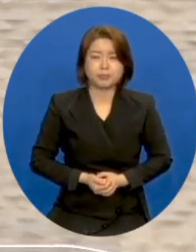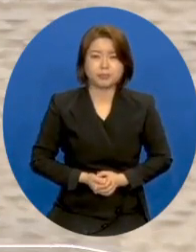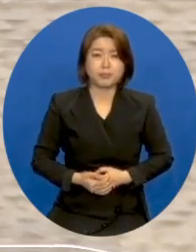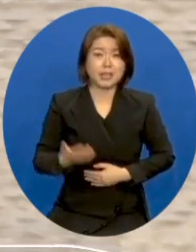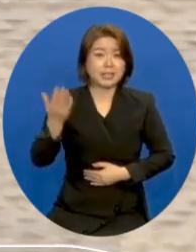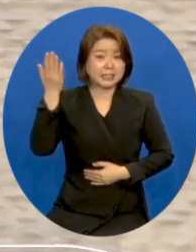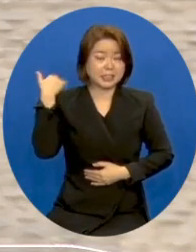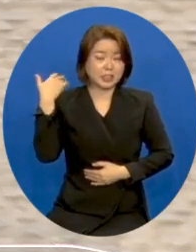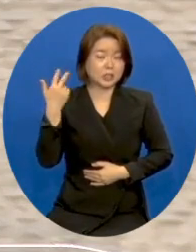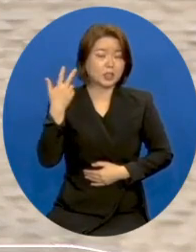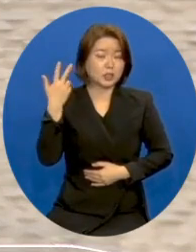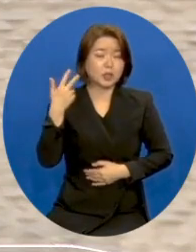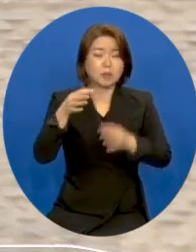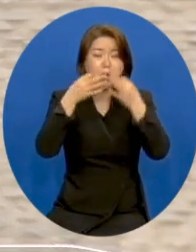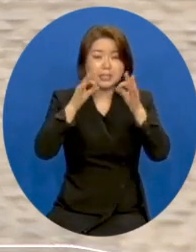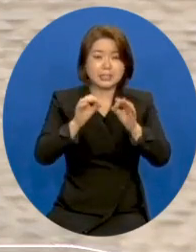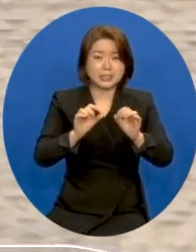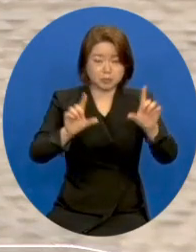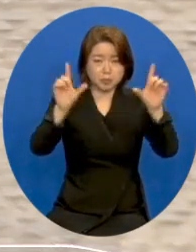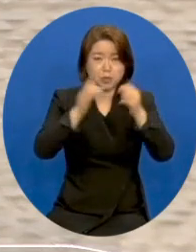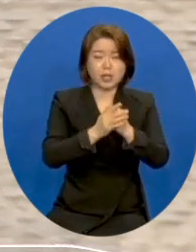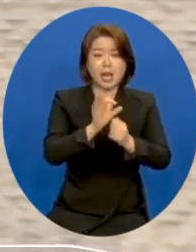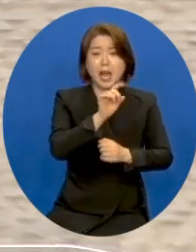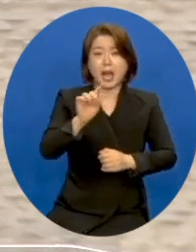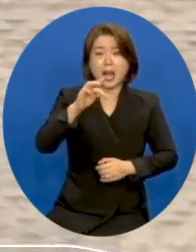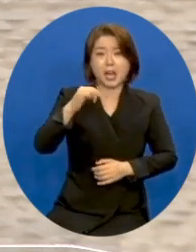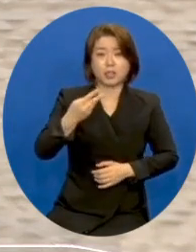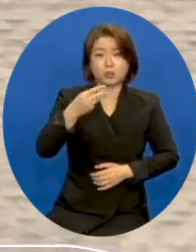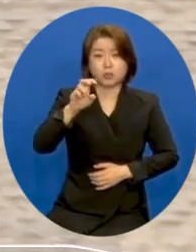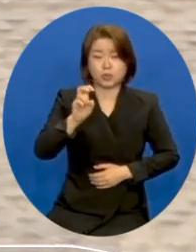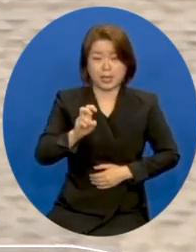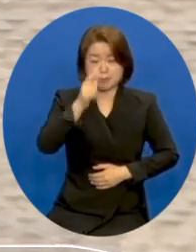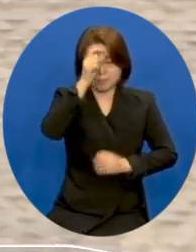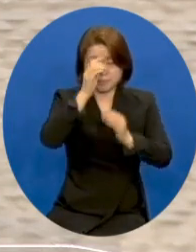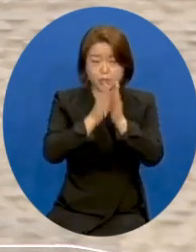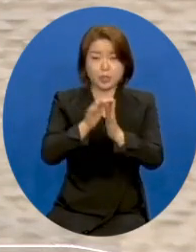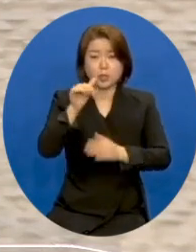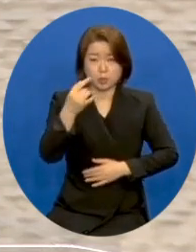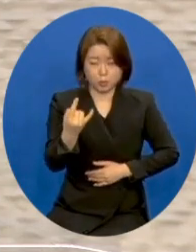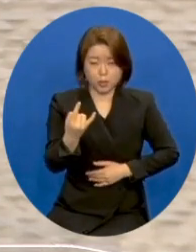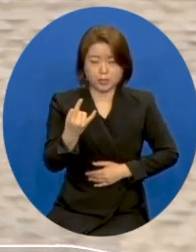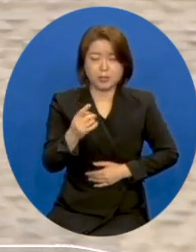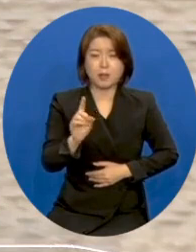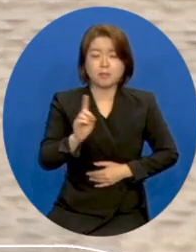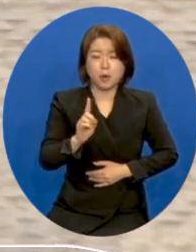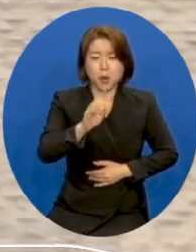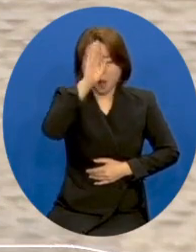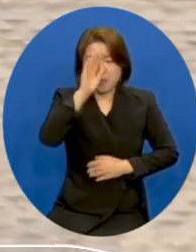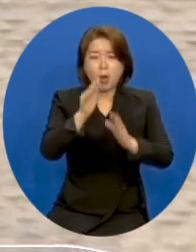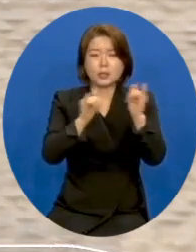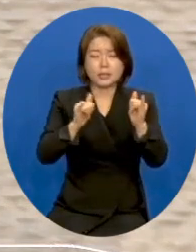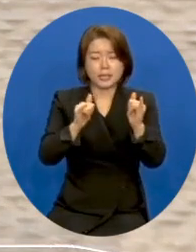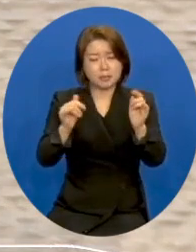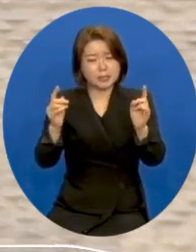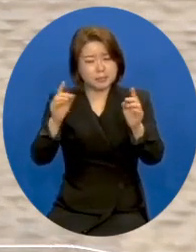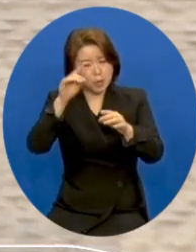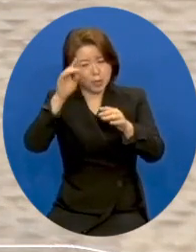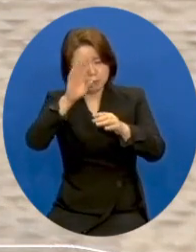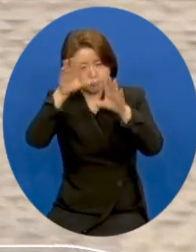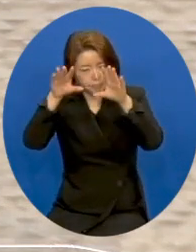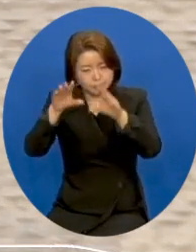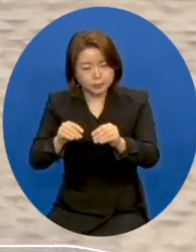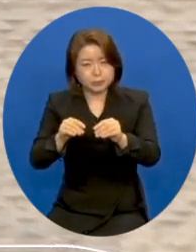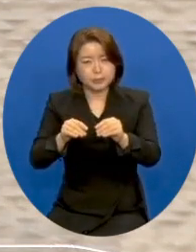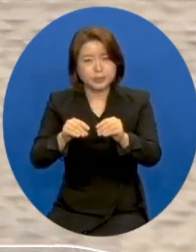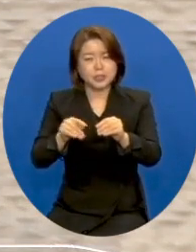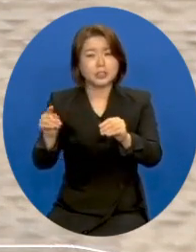지난 금요일 아둘람 기도회는 환우들을 위한 치유 집회였습니다. 그때 설교해